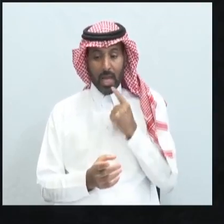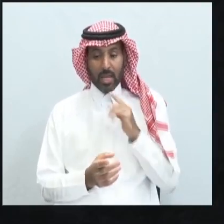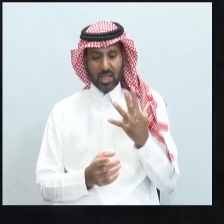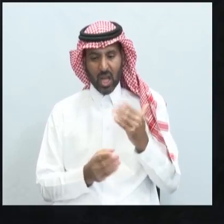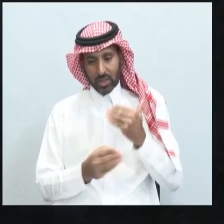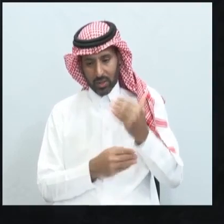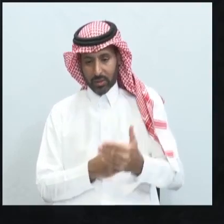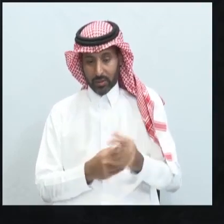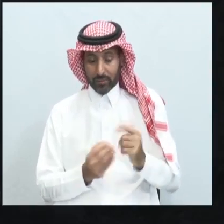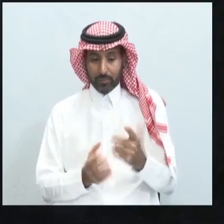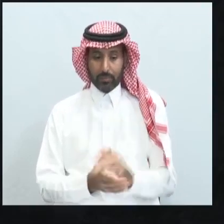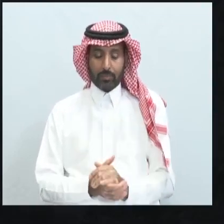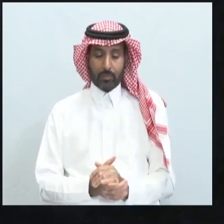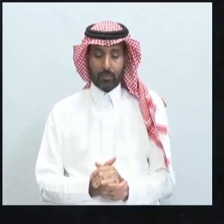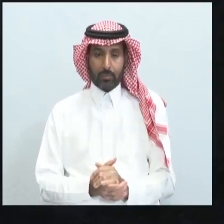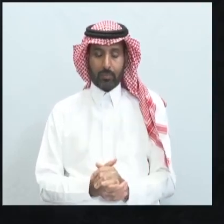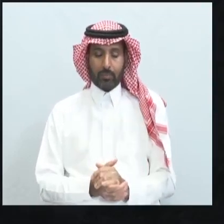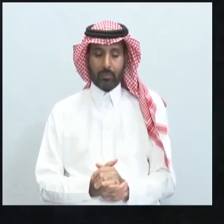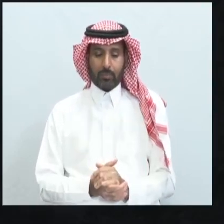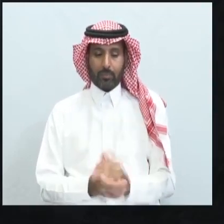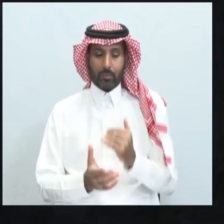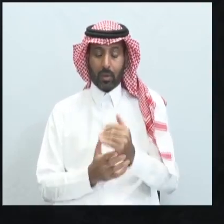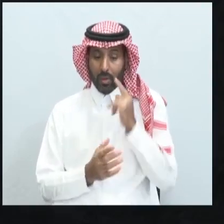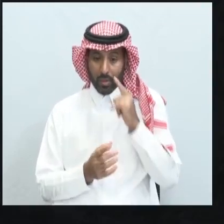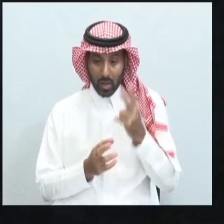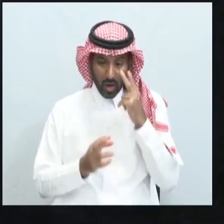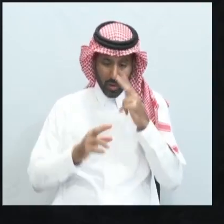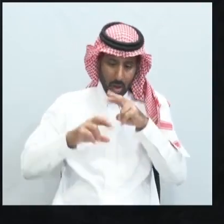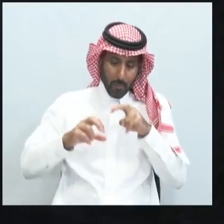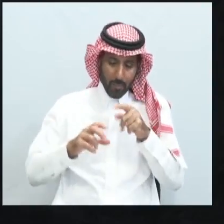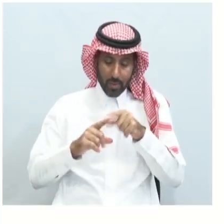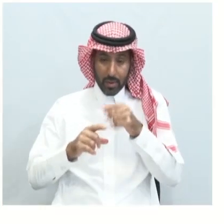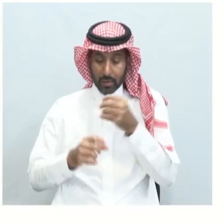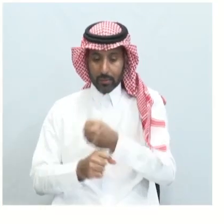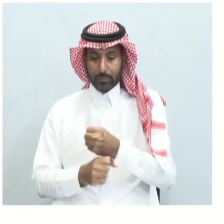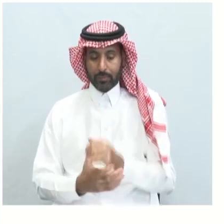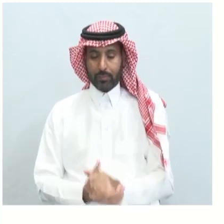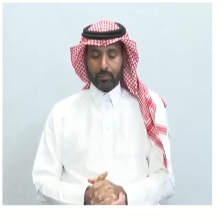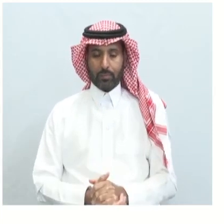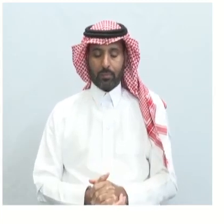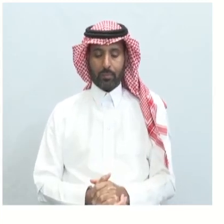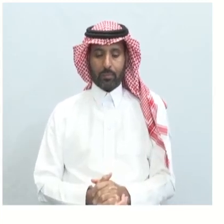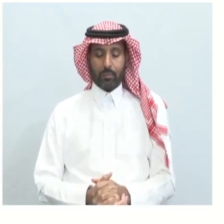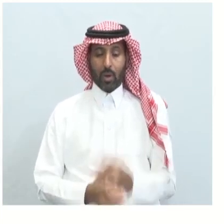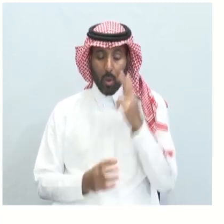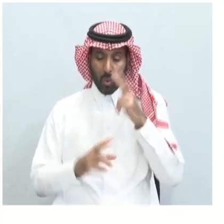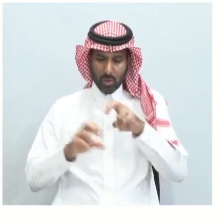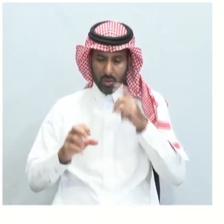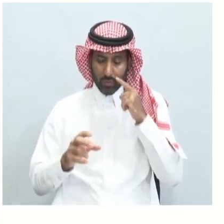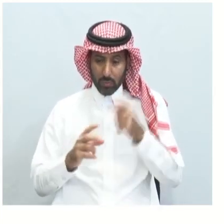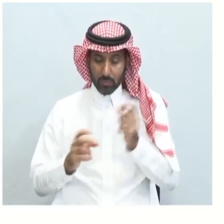او انظمه التشغيل غير المحدثه تحتوي عاده على ثغرات معروفه او سبق اكتشافها من قبل